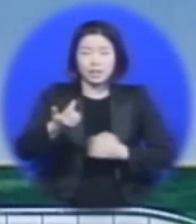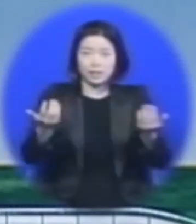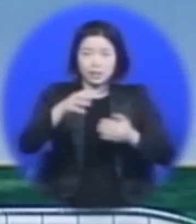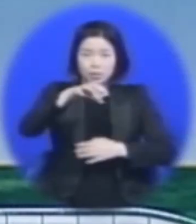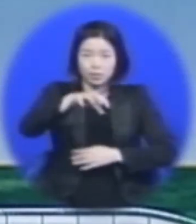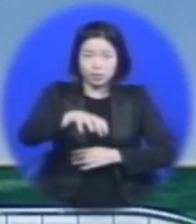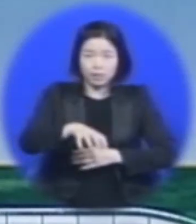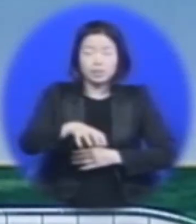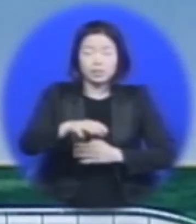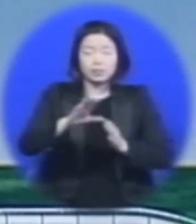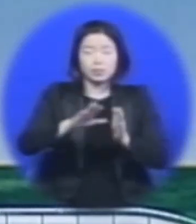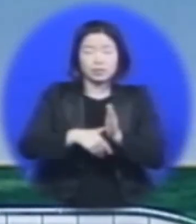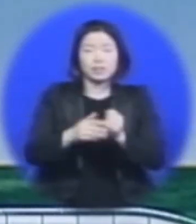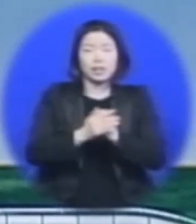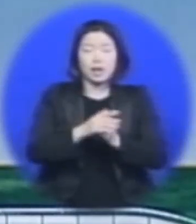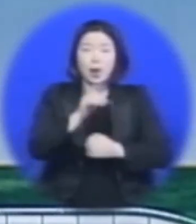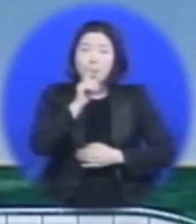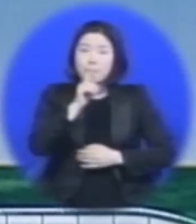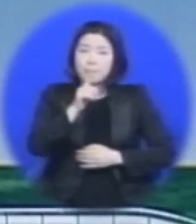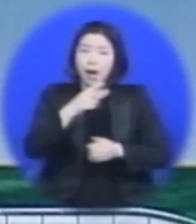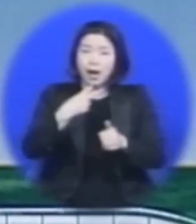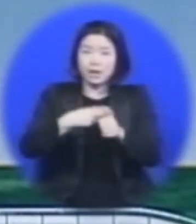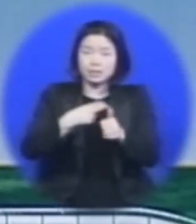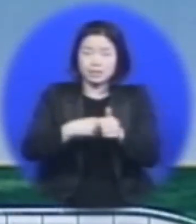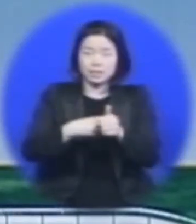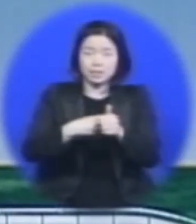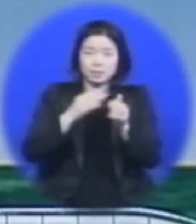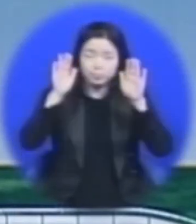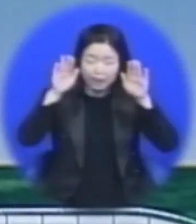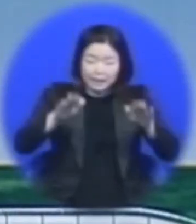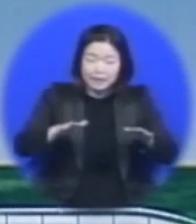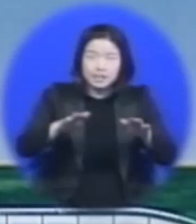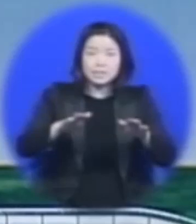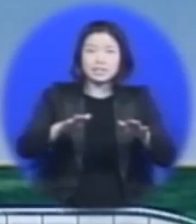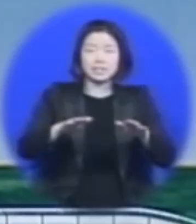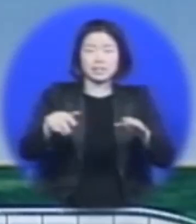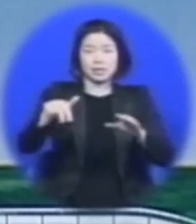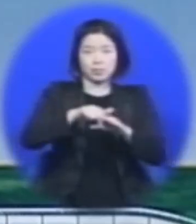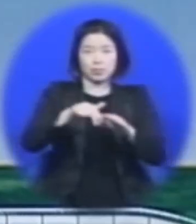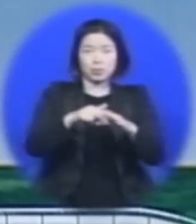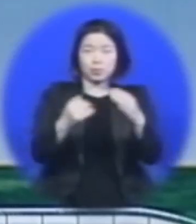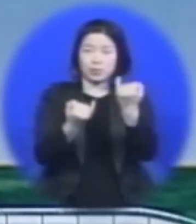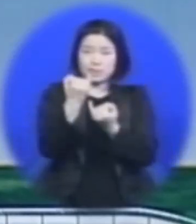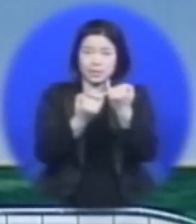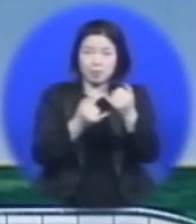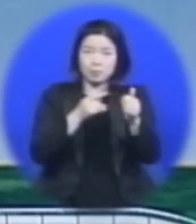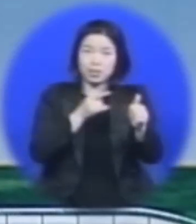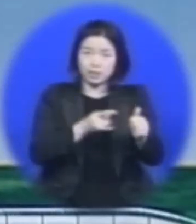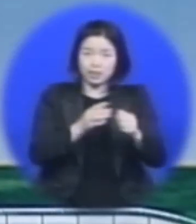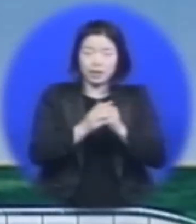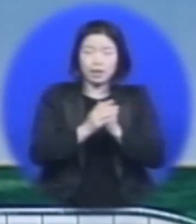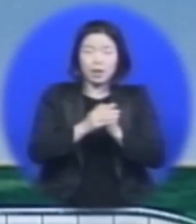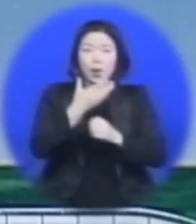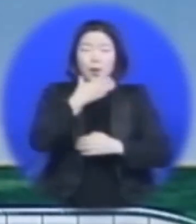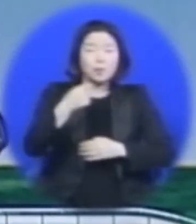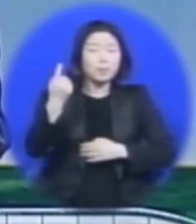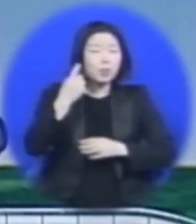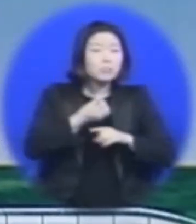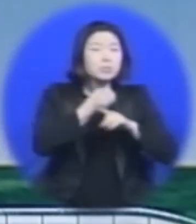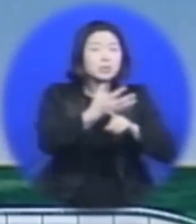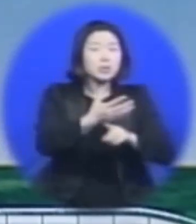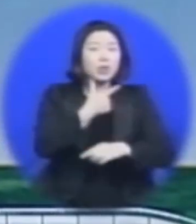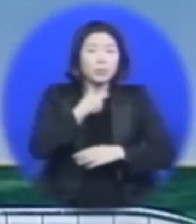그 언어 선생님이신 이슬람 자매에게 복음을 전하고 싶었는데